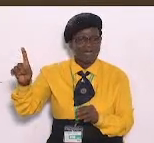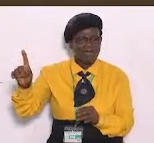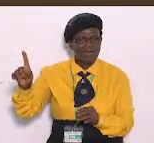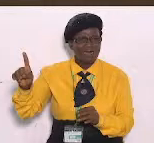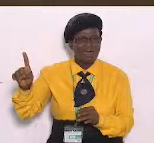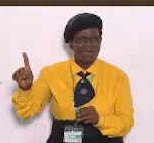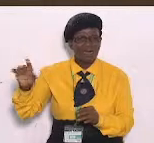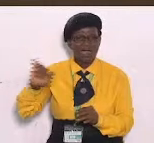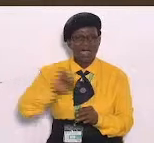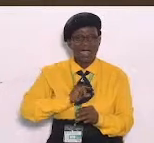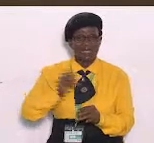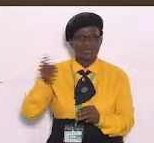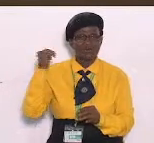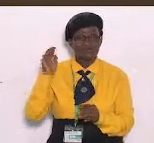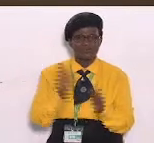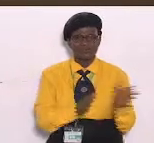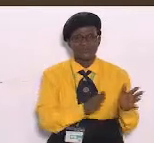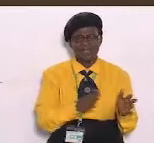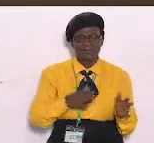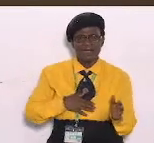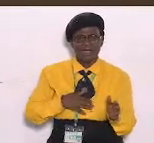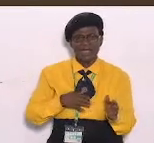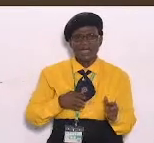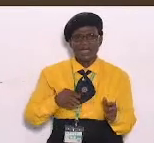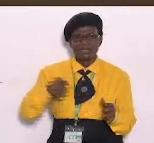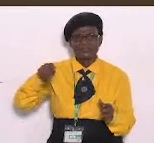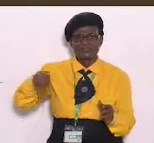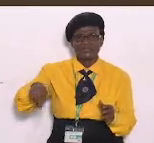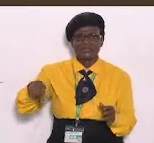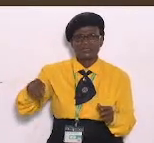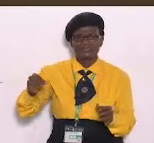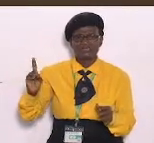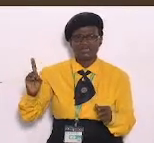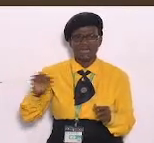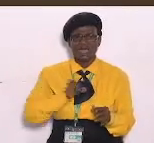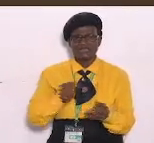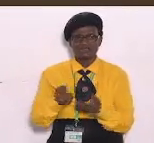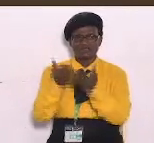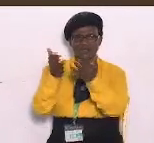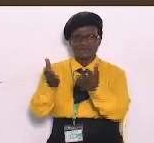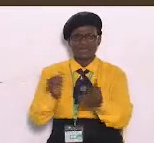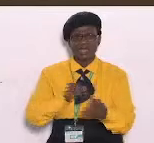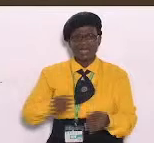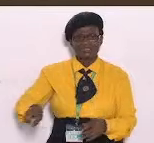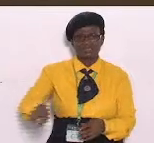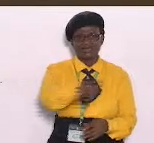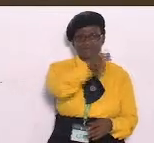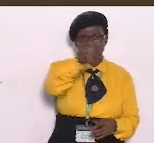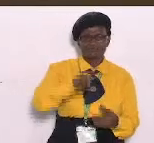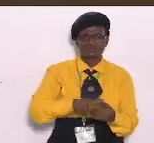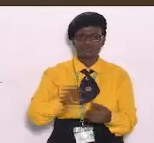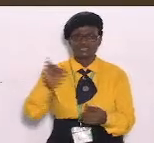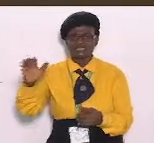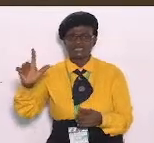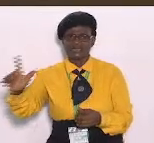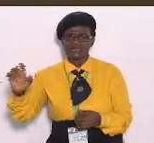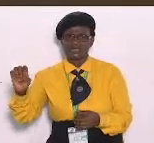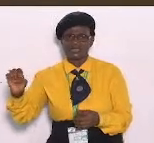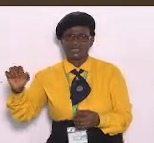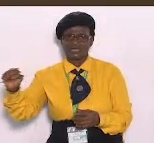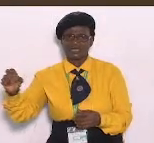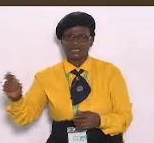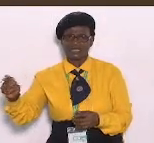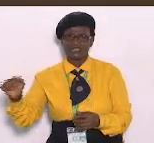1974 j'avais préparé mon doctorat ou bien mon professurat et lorsque j'étais arrivé